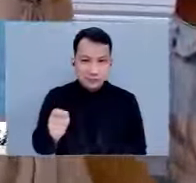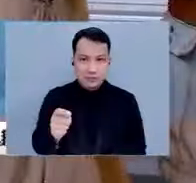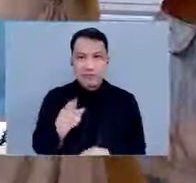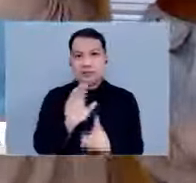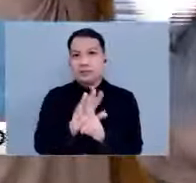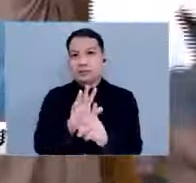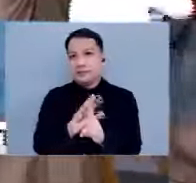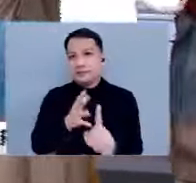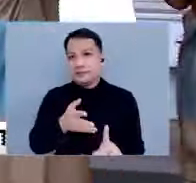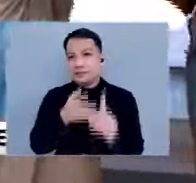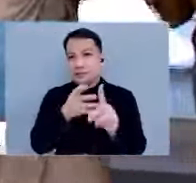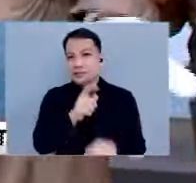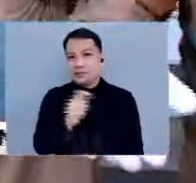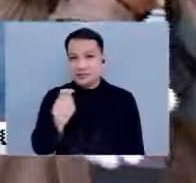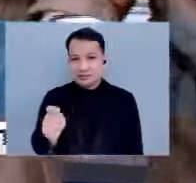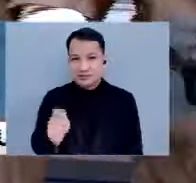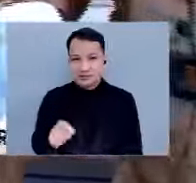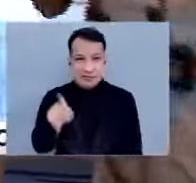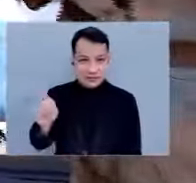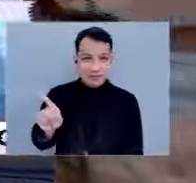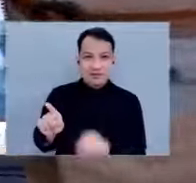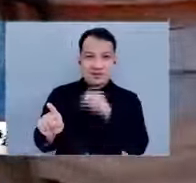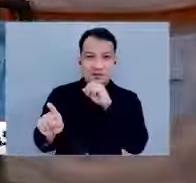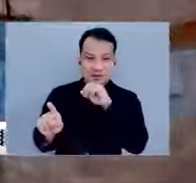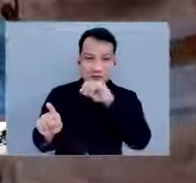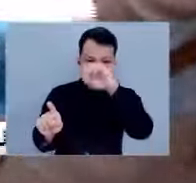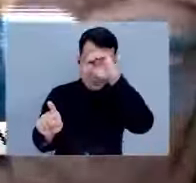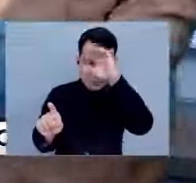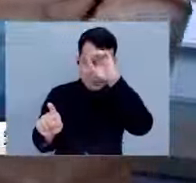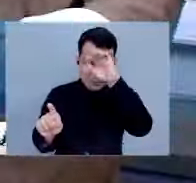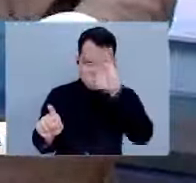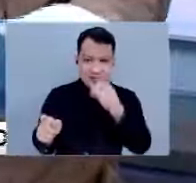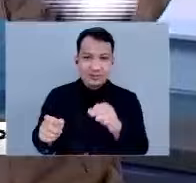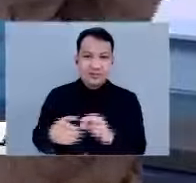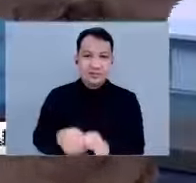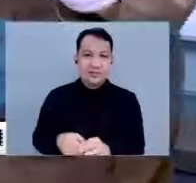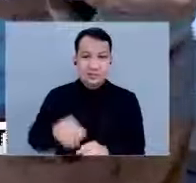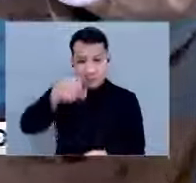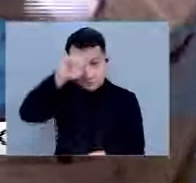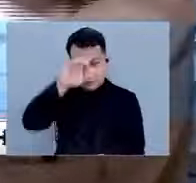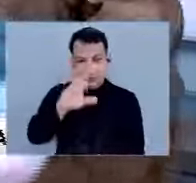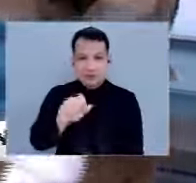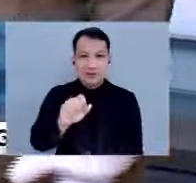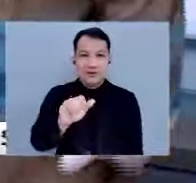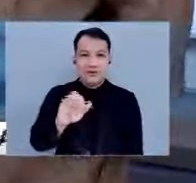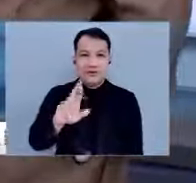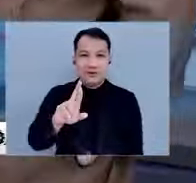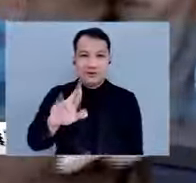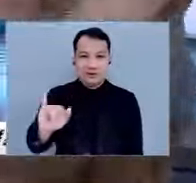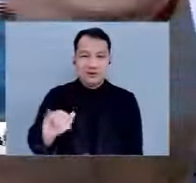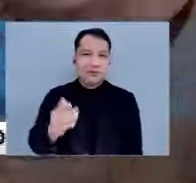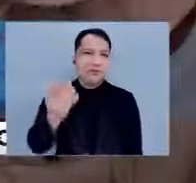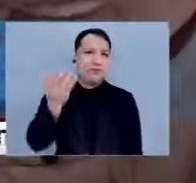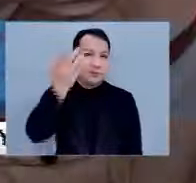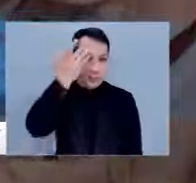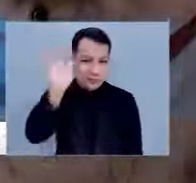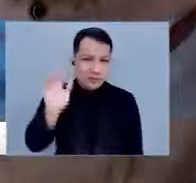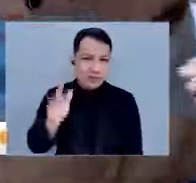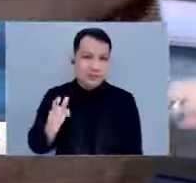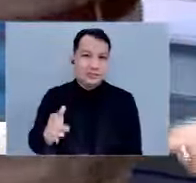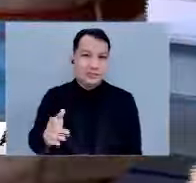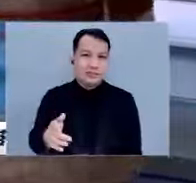ito aking favorite lolo lolo sa Far Grabe ang moves Ay naku Ay